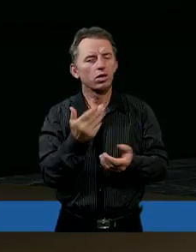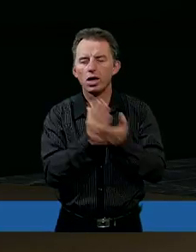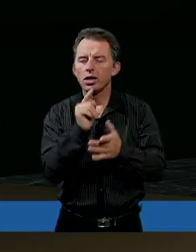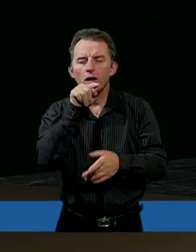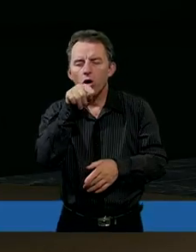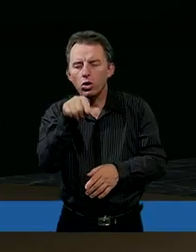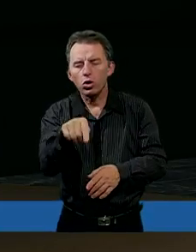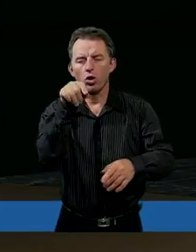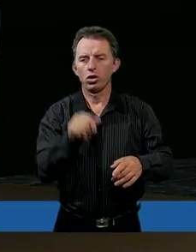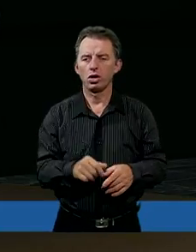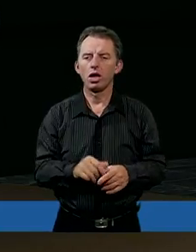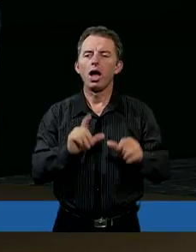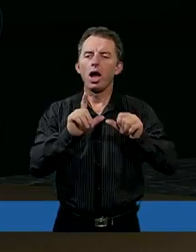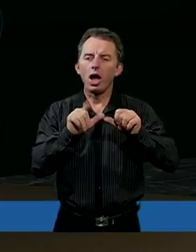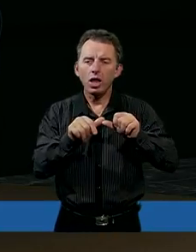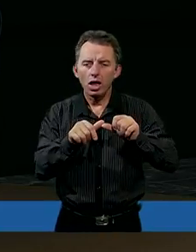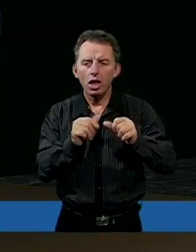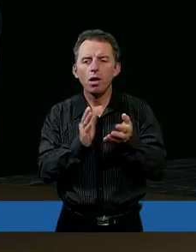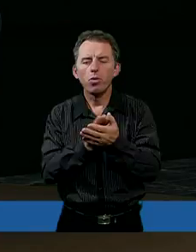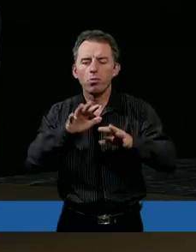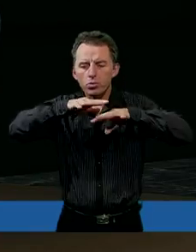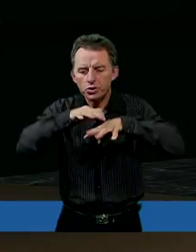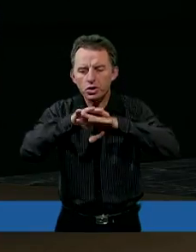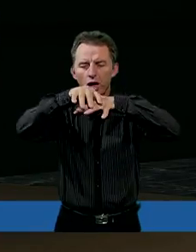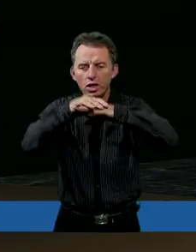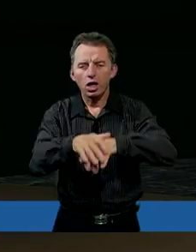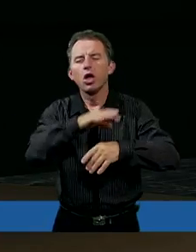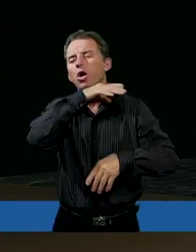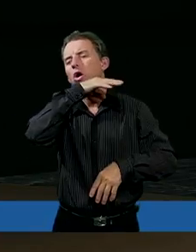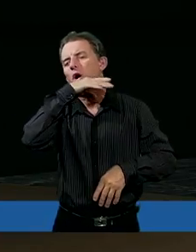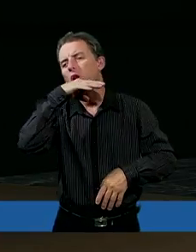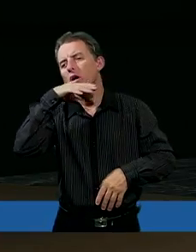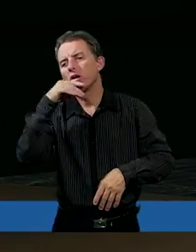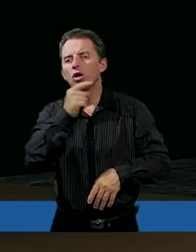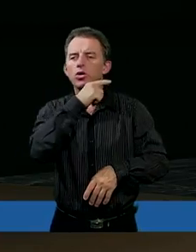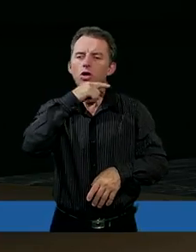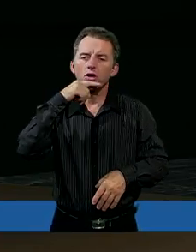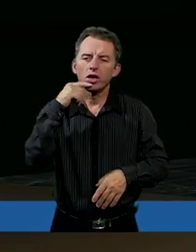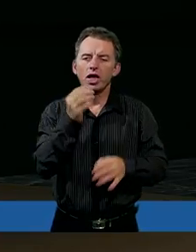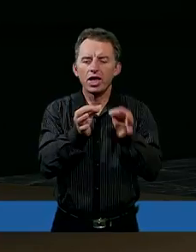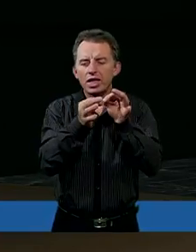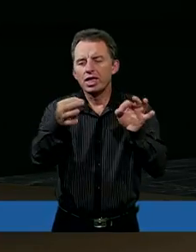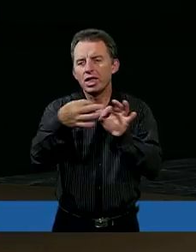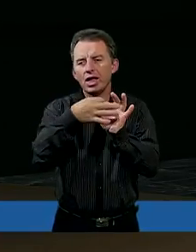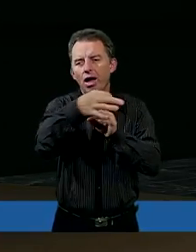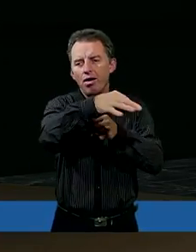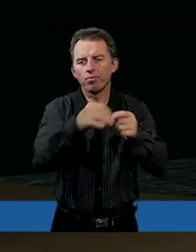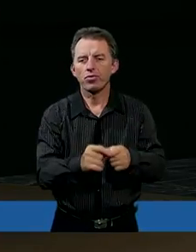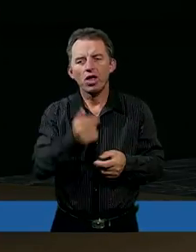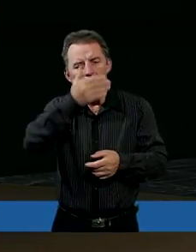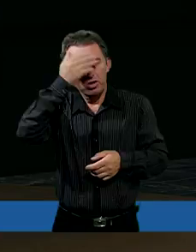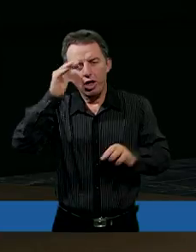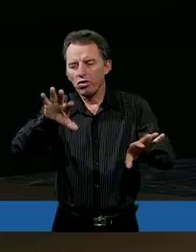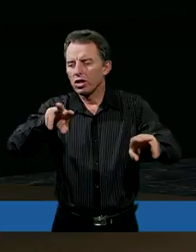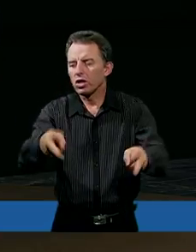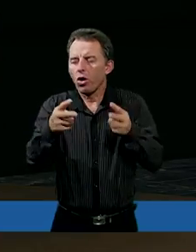to, ale poprzetykane to było kolorowymi, czerwonymi takimi nitkami. Nie wiem,